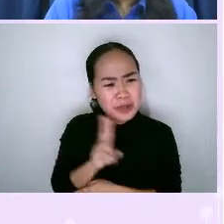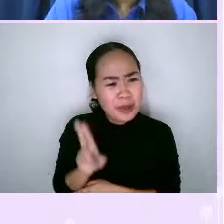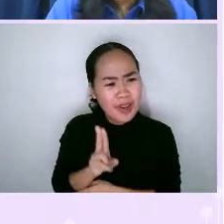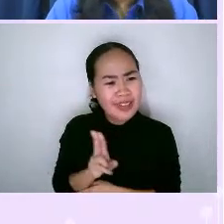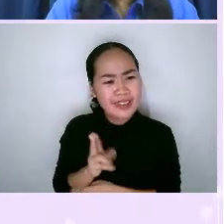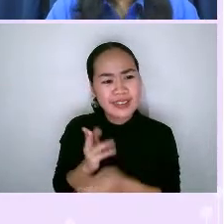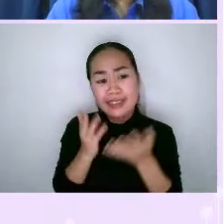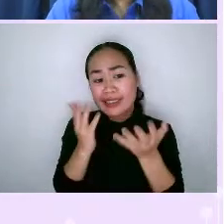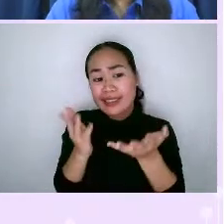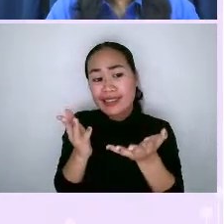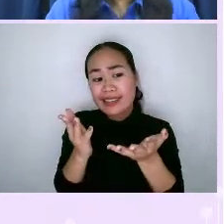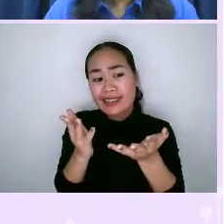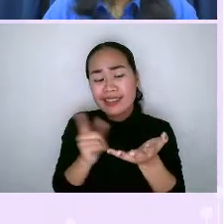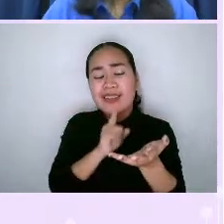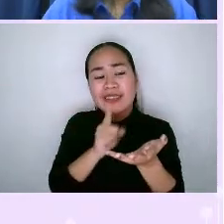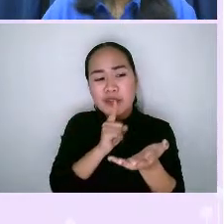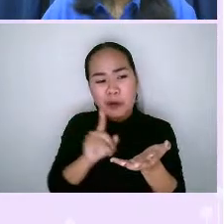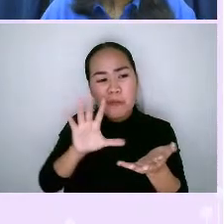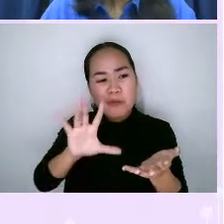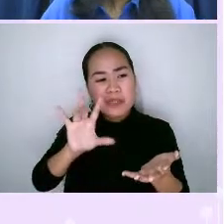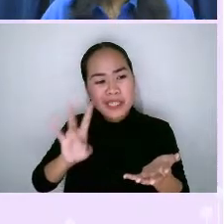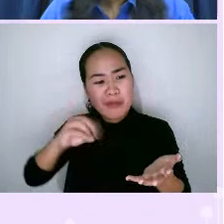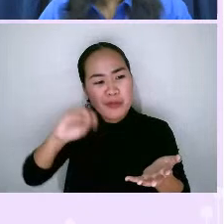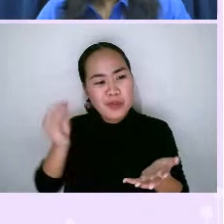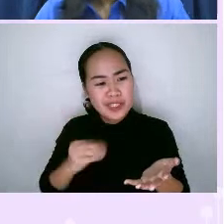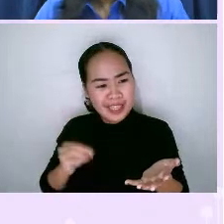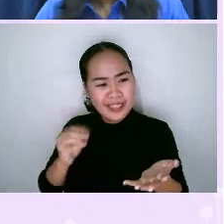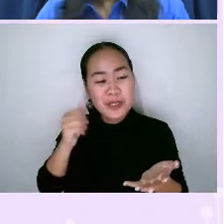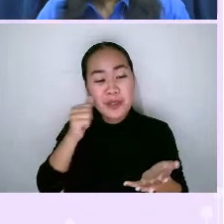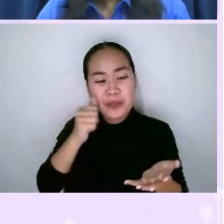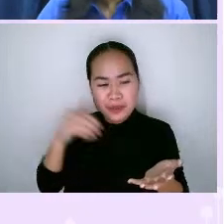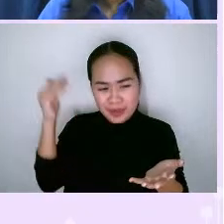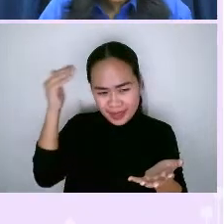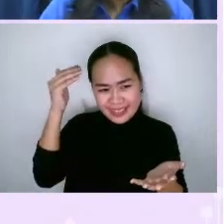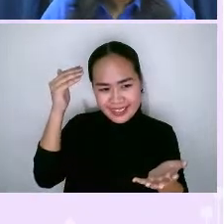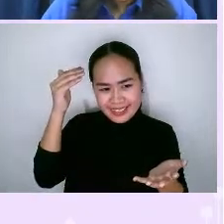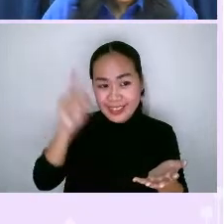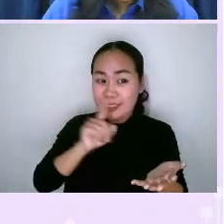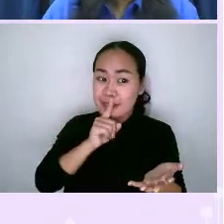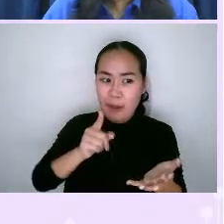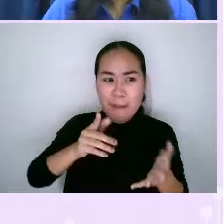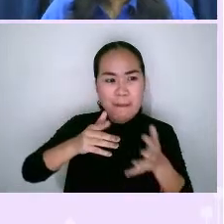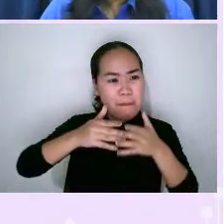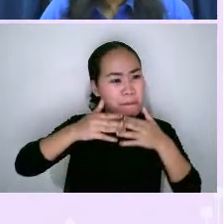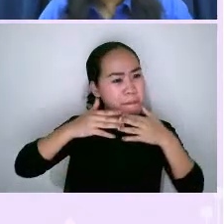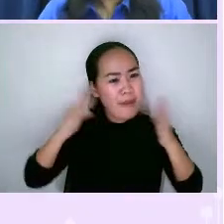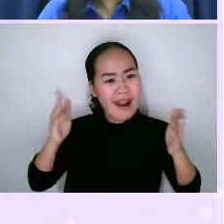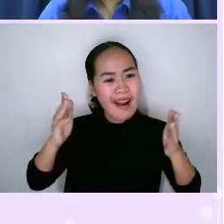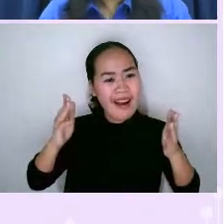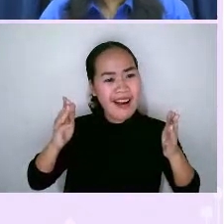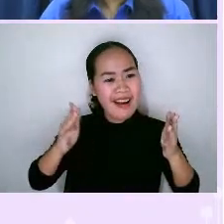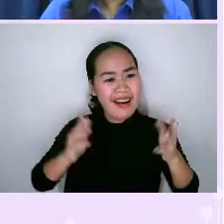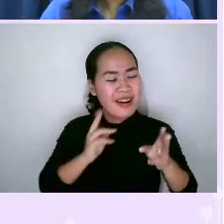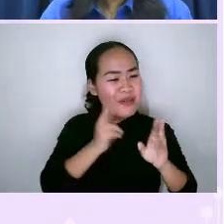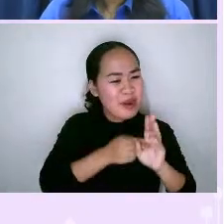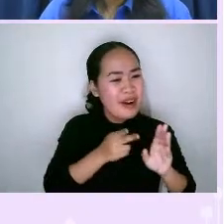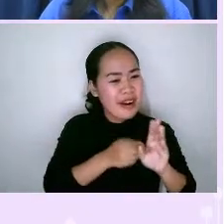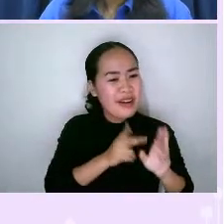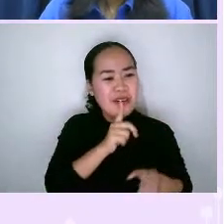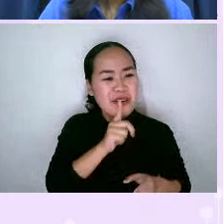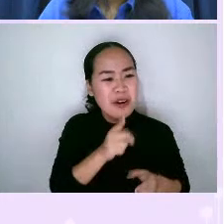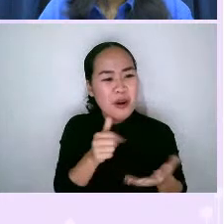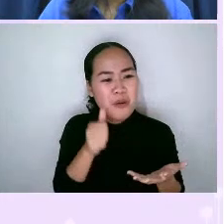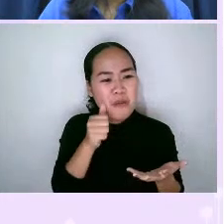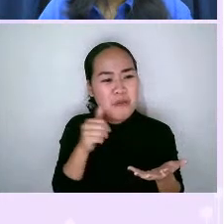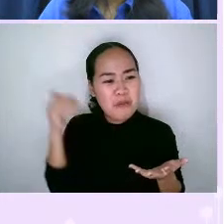dito, 57% po ay kababaihan. Napakalaki po na participation ng